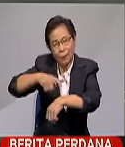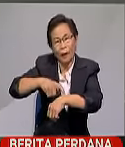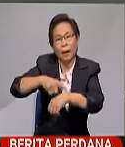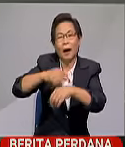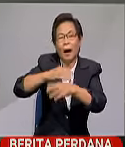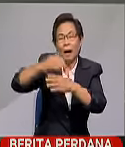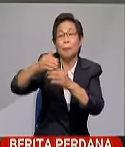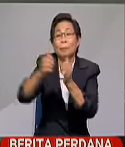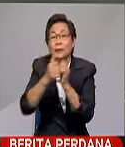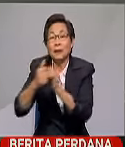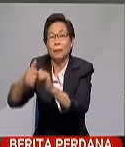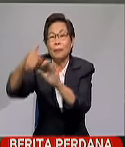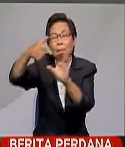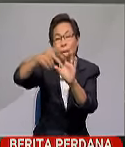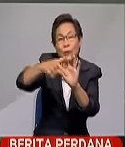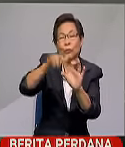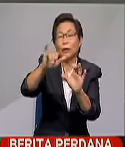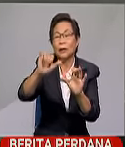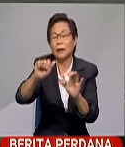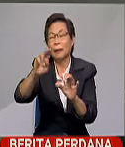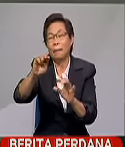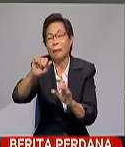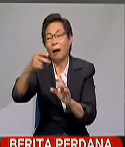Yamaha adalah satu